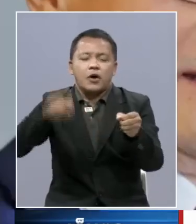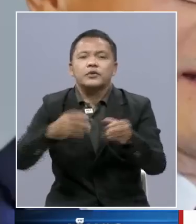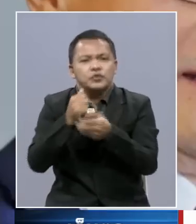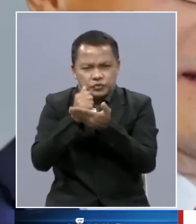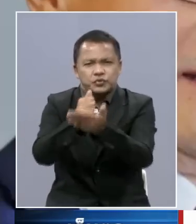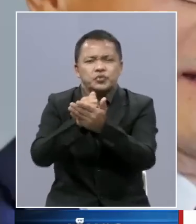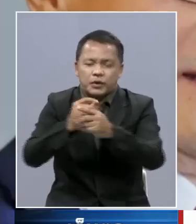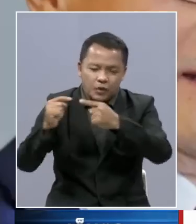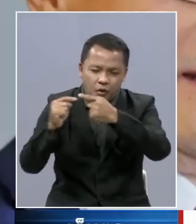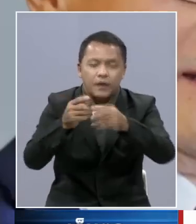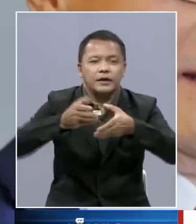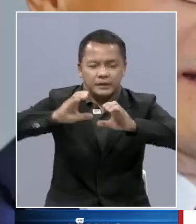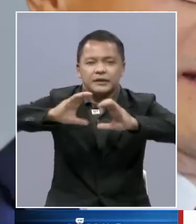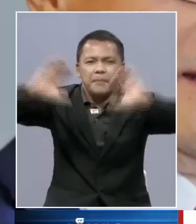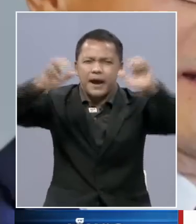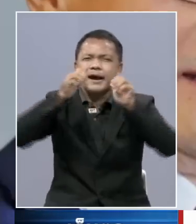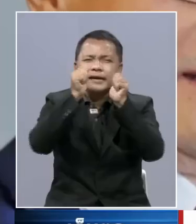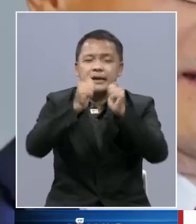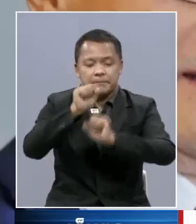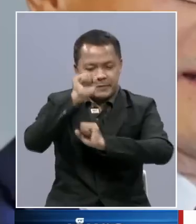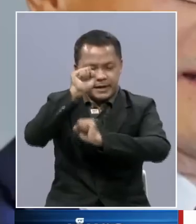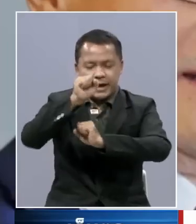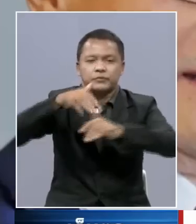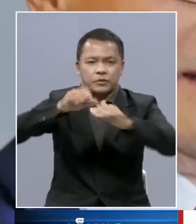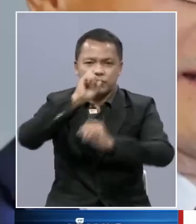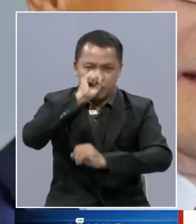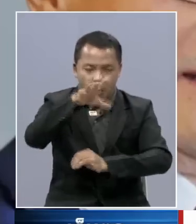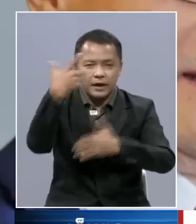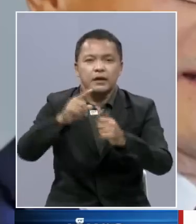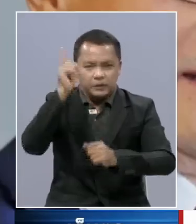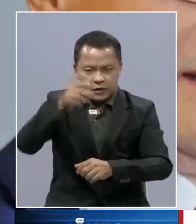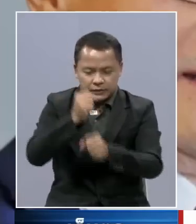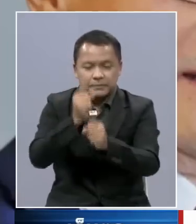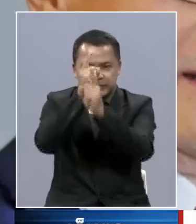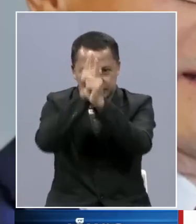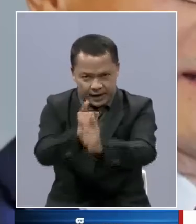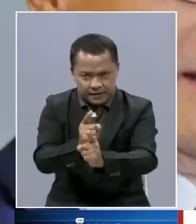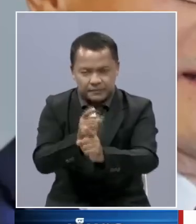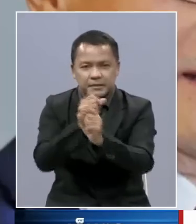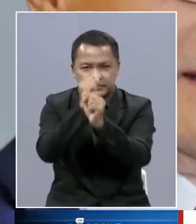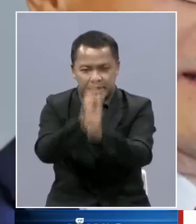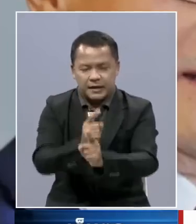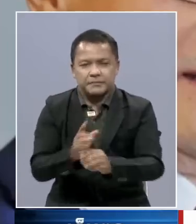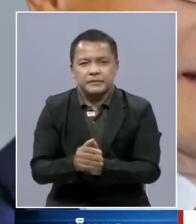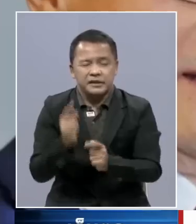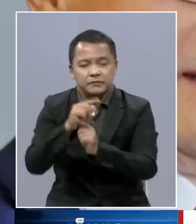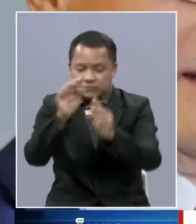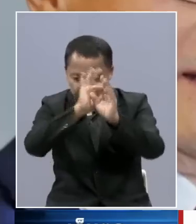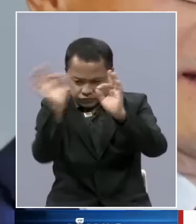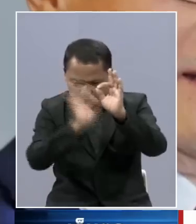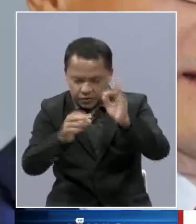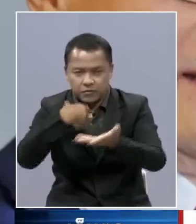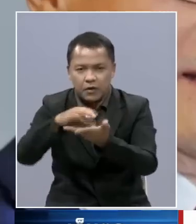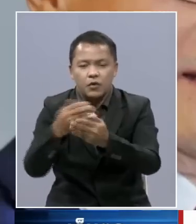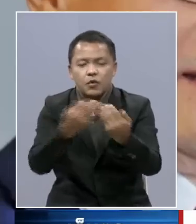ยกันไปจนกว่าจะตั้งรัฐบาลได้ประกาศต่อประชาชนไปแล้วต้องทำตามนั้นนะครับแล้วก็ยังทวิตข้อความย้ำอีกว่า